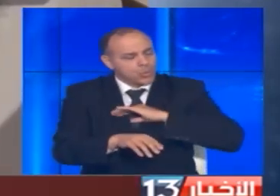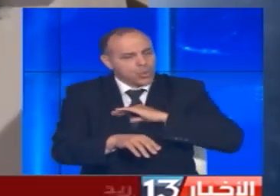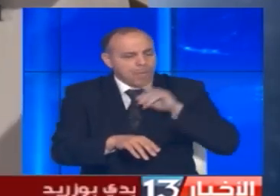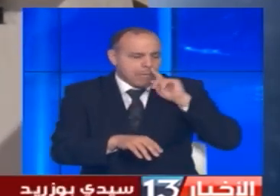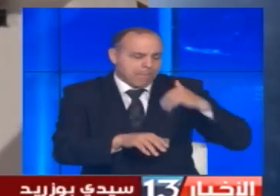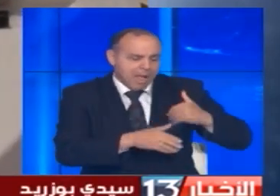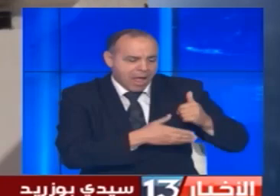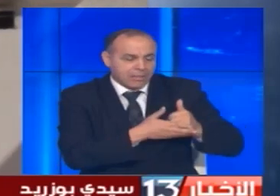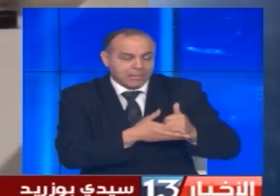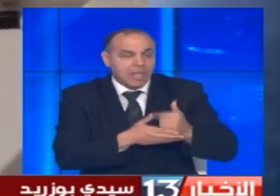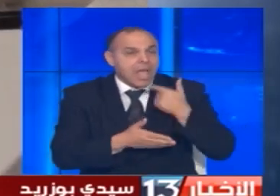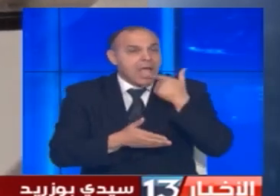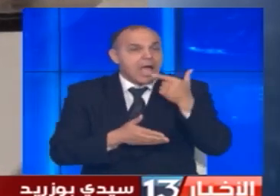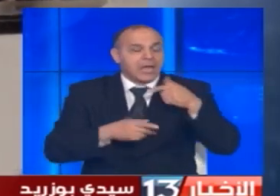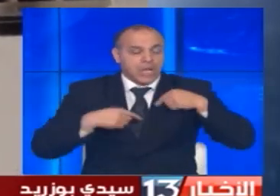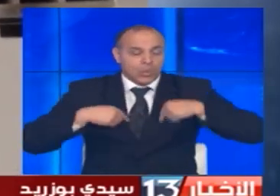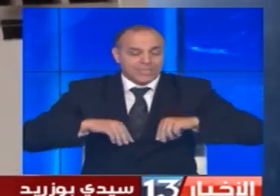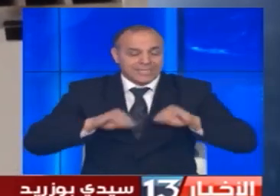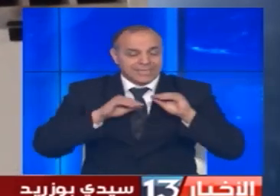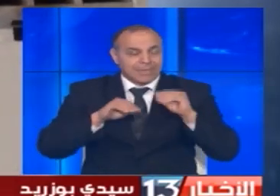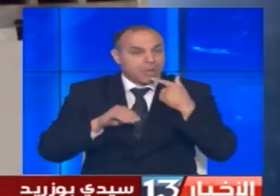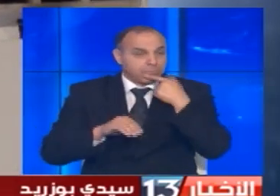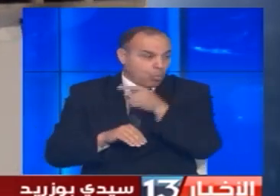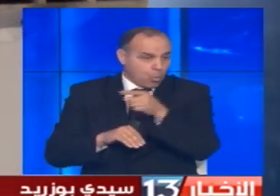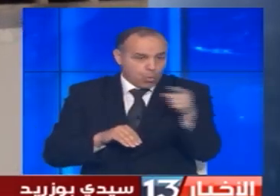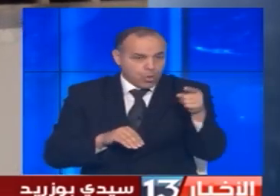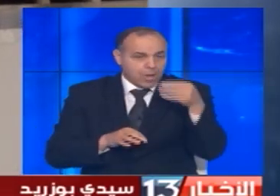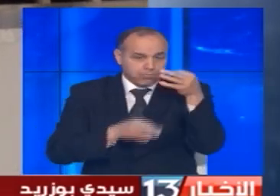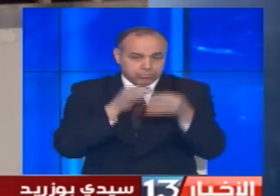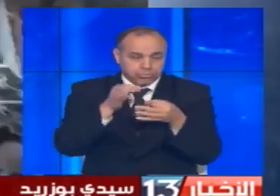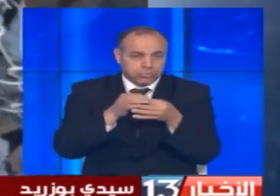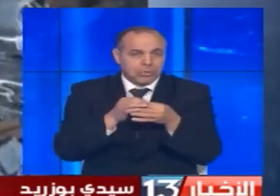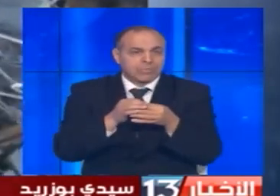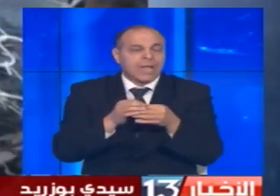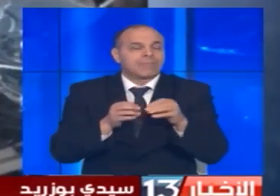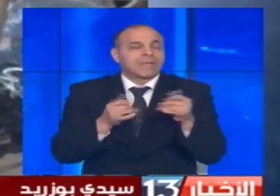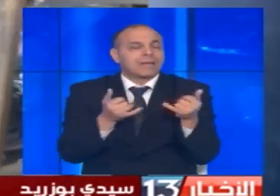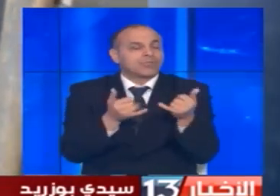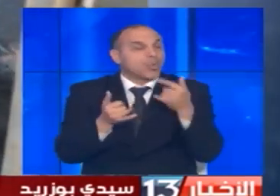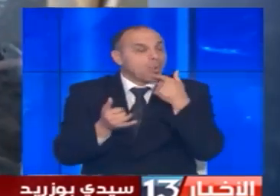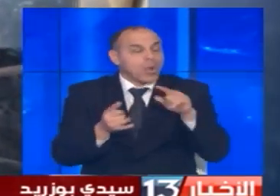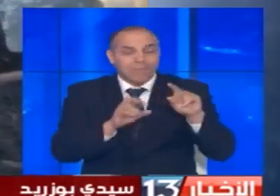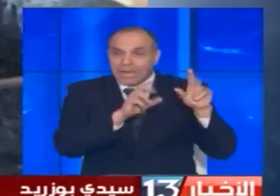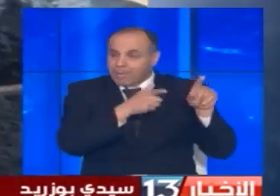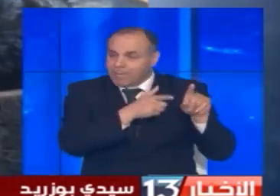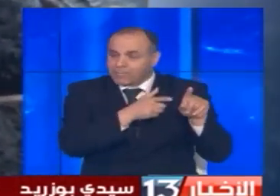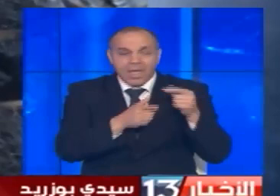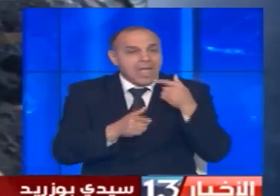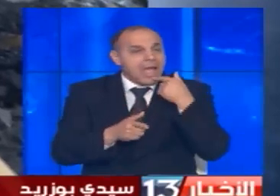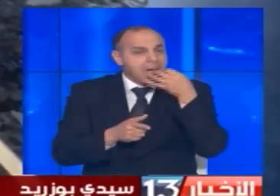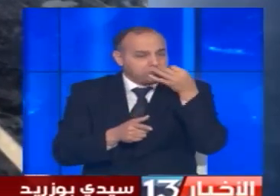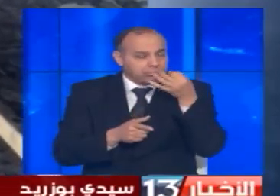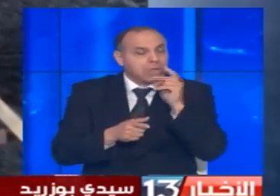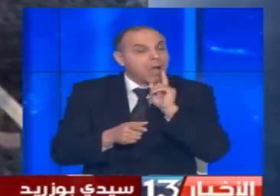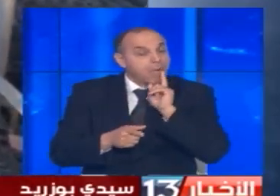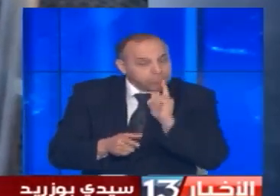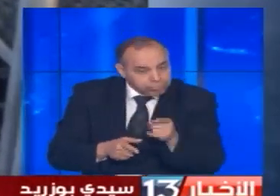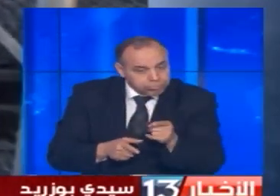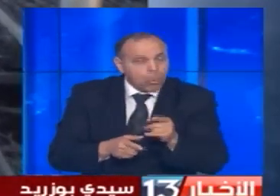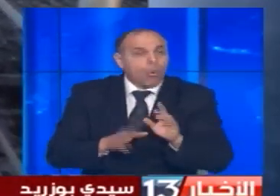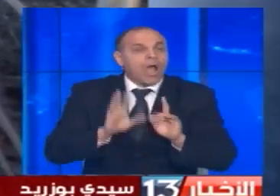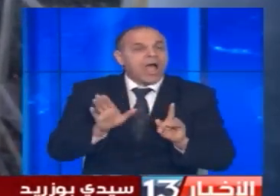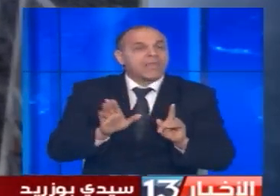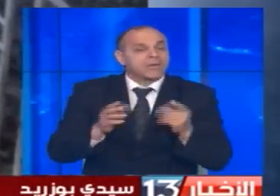والأولياء، أعلن وزير التربية حاتم بن سالم في تصريح لوكالة تونس إفريقيا للأنباء أنه أعطى تعليمات